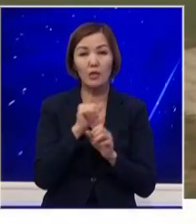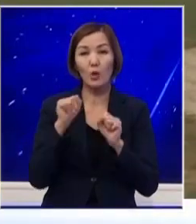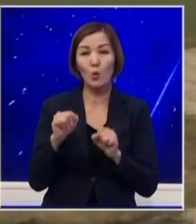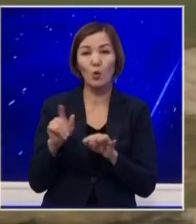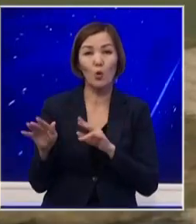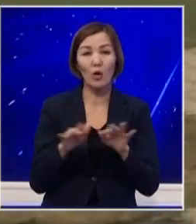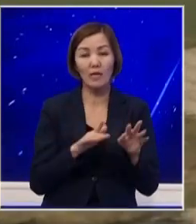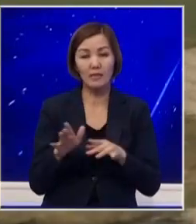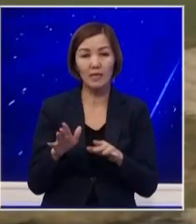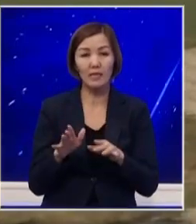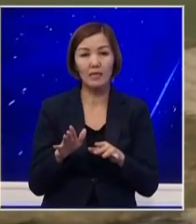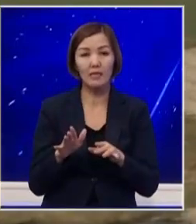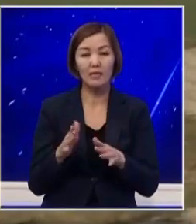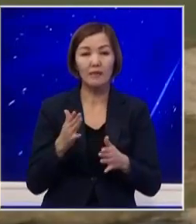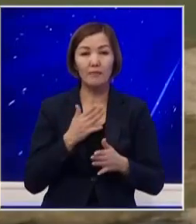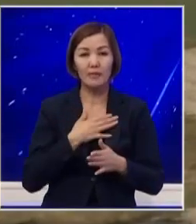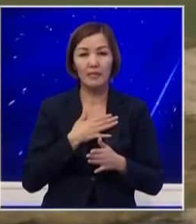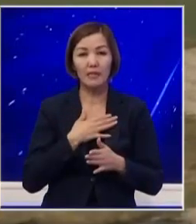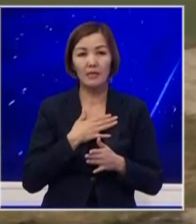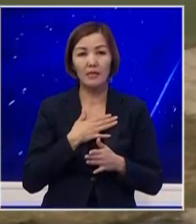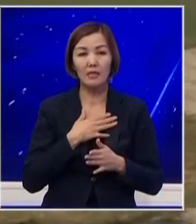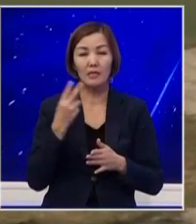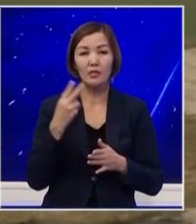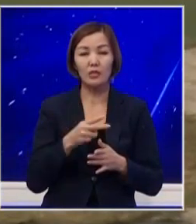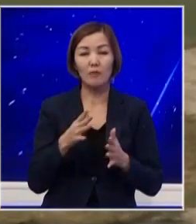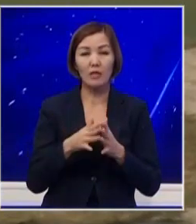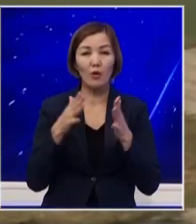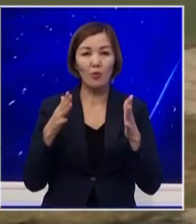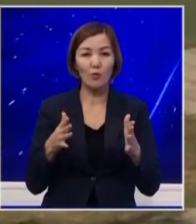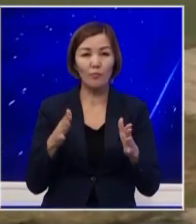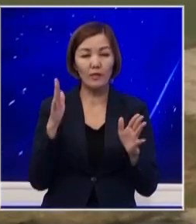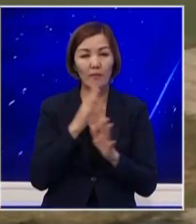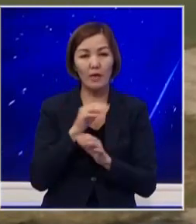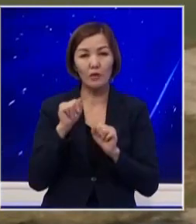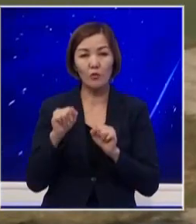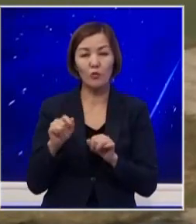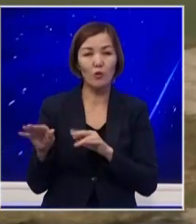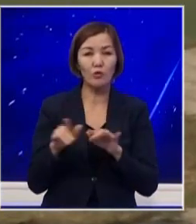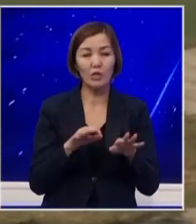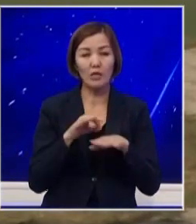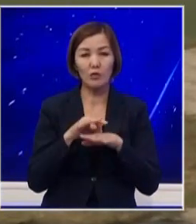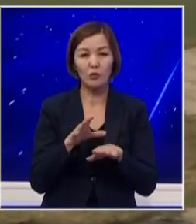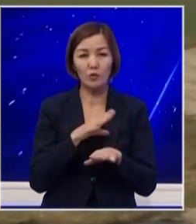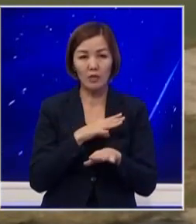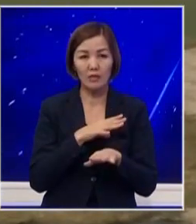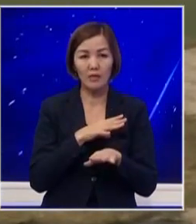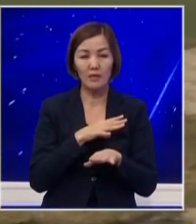акциясының аясында бізде енді 20-дан аса табиғат қорғау іс-шаралары өтеді. Оның